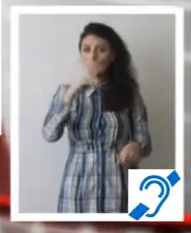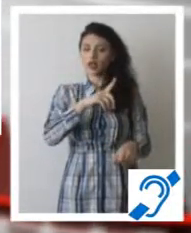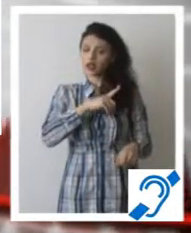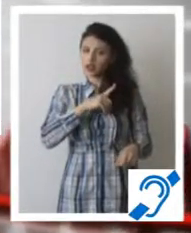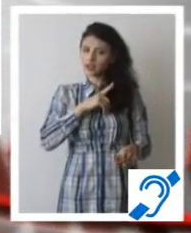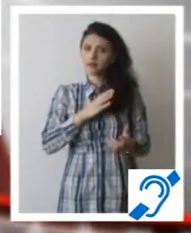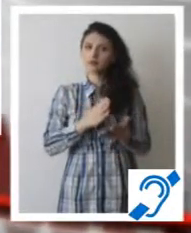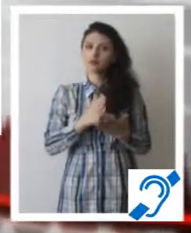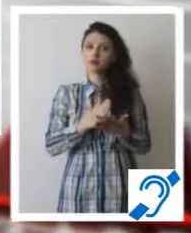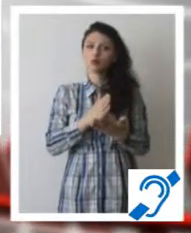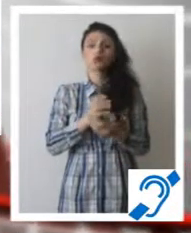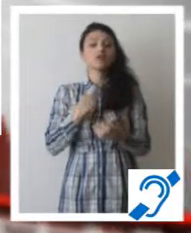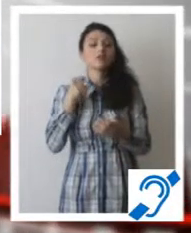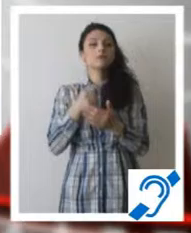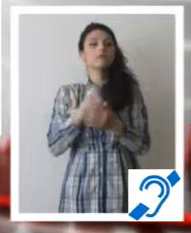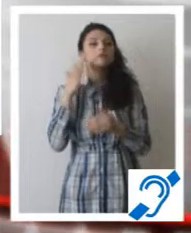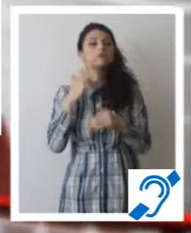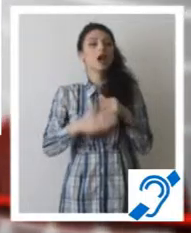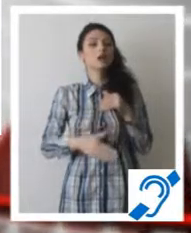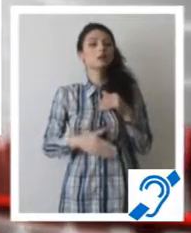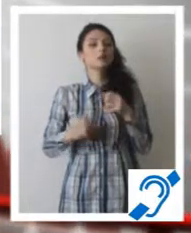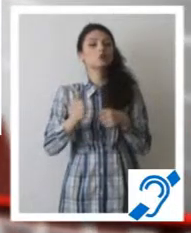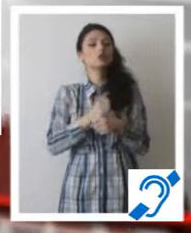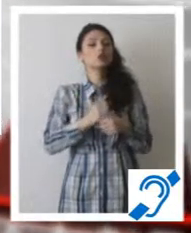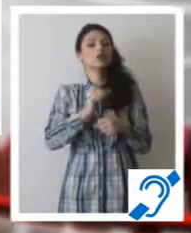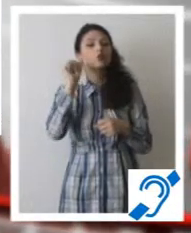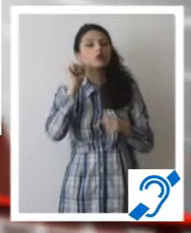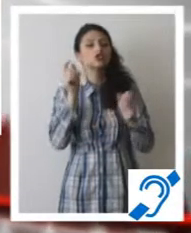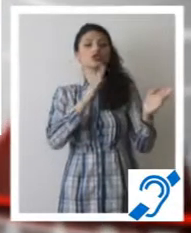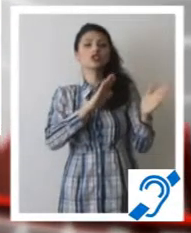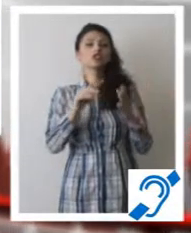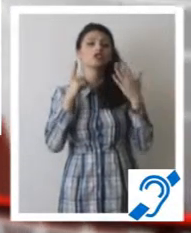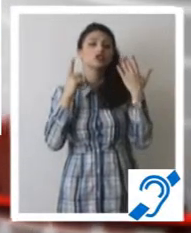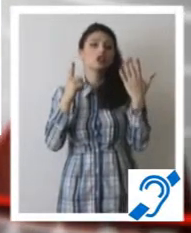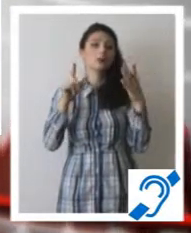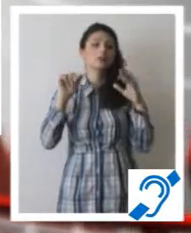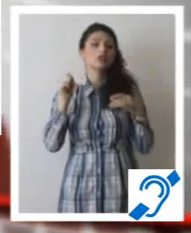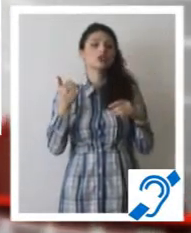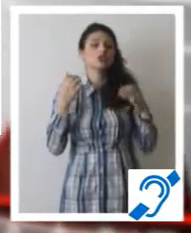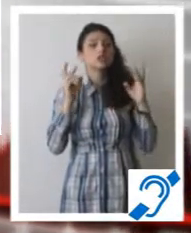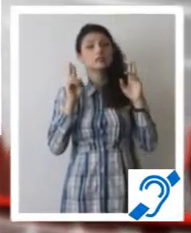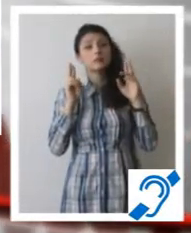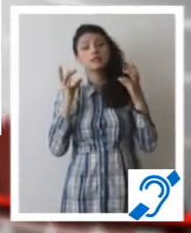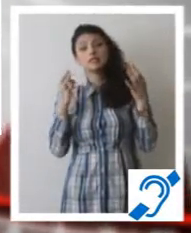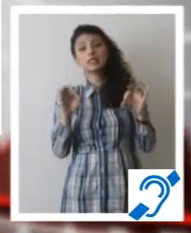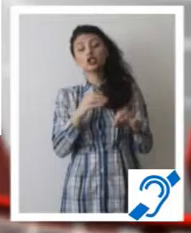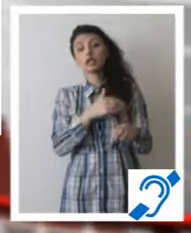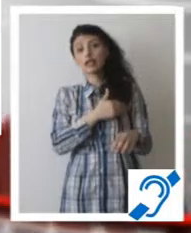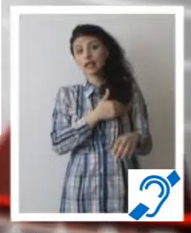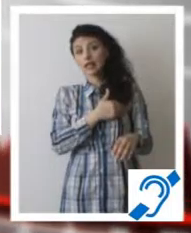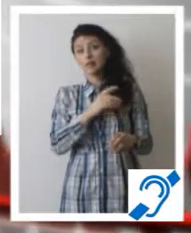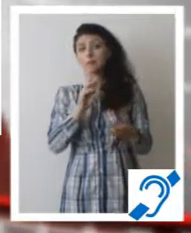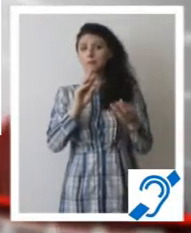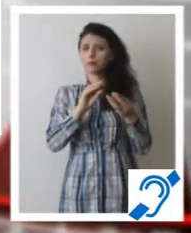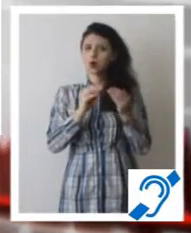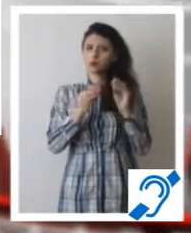apariția și va determina maxime termice la nivelul județului în general între 7 și, sperăm, 10 grade Celsius,